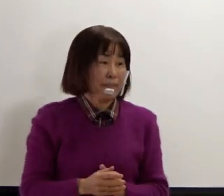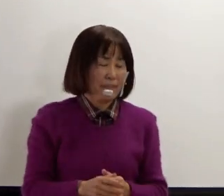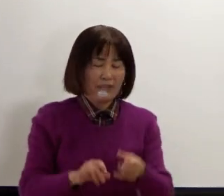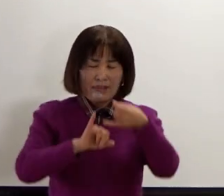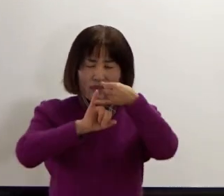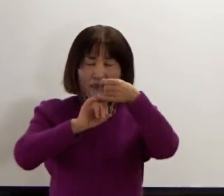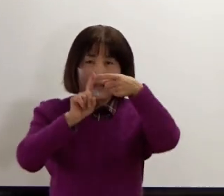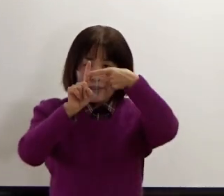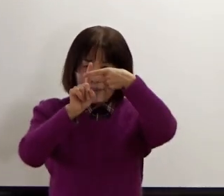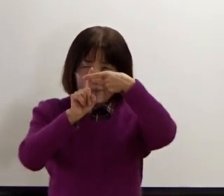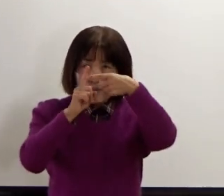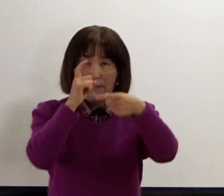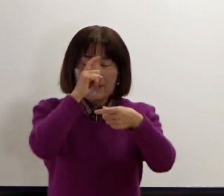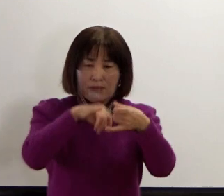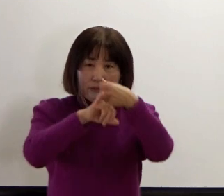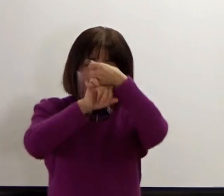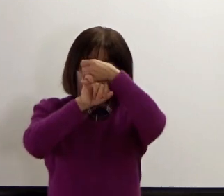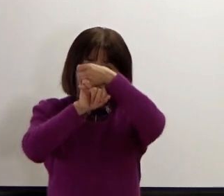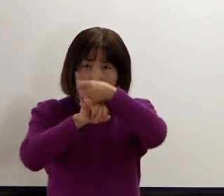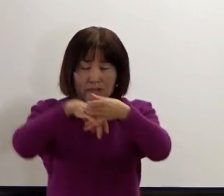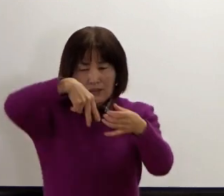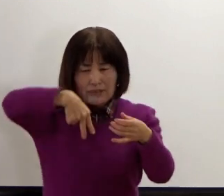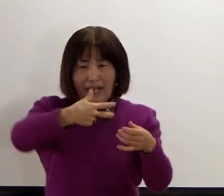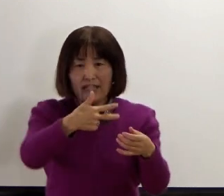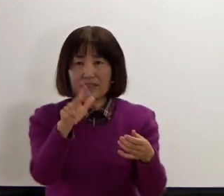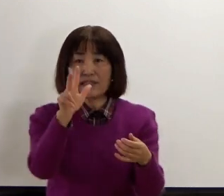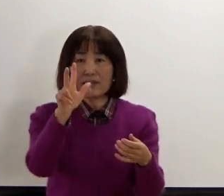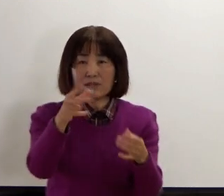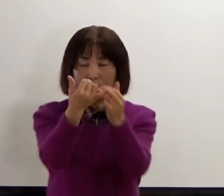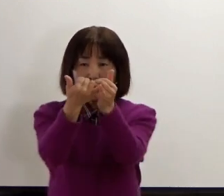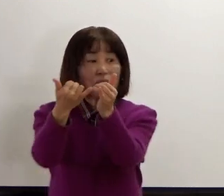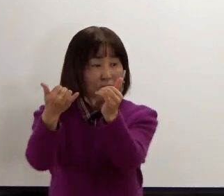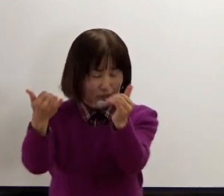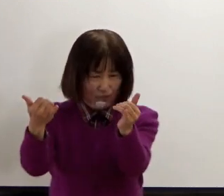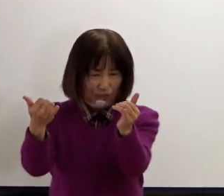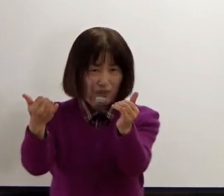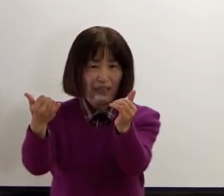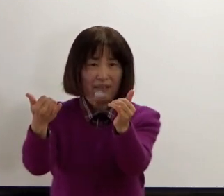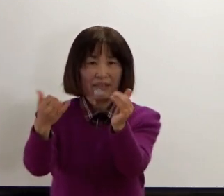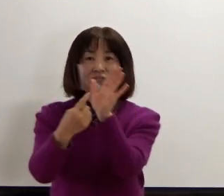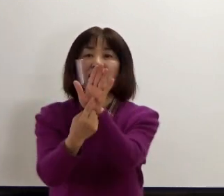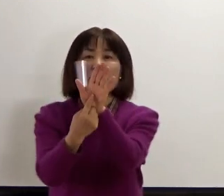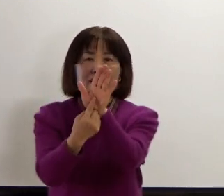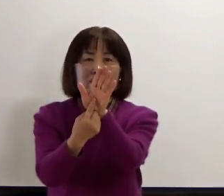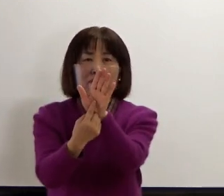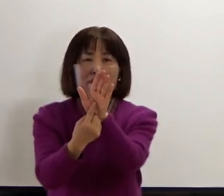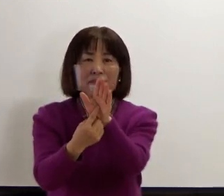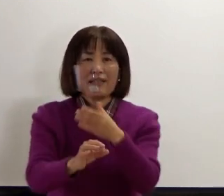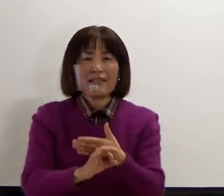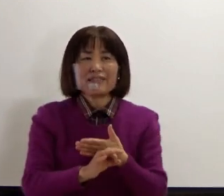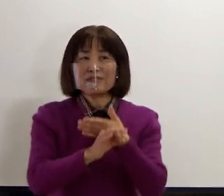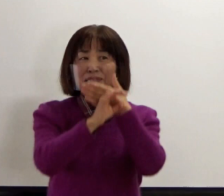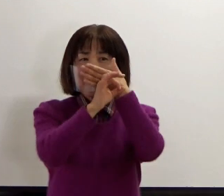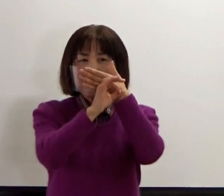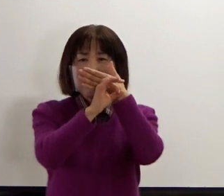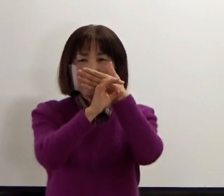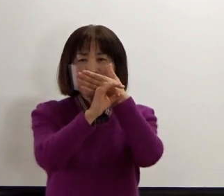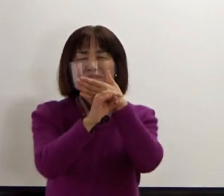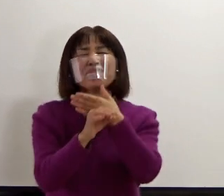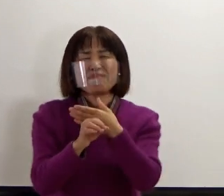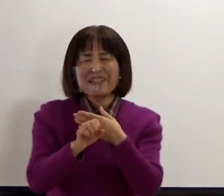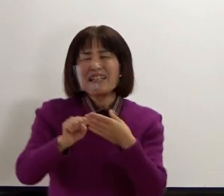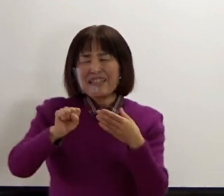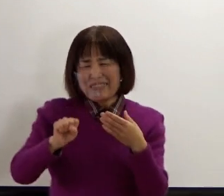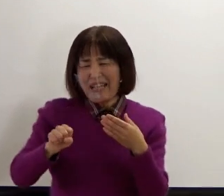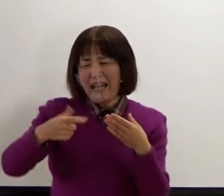ね、ナジール人という人が出てくるんですね。有名なナジール人はサムソンです